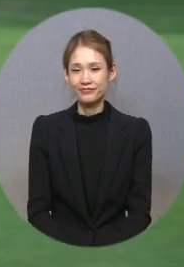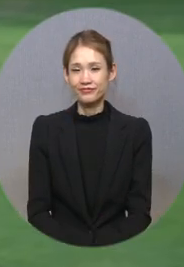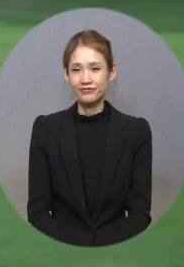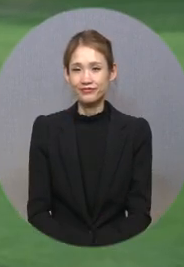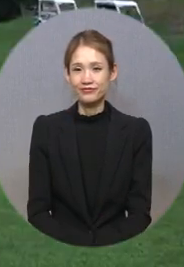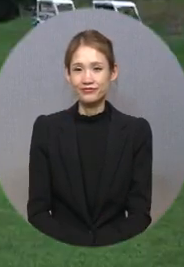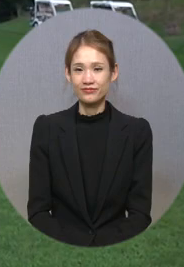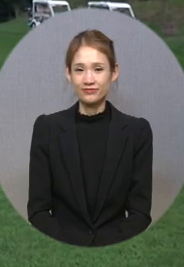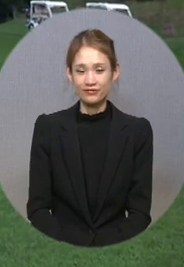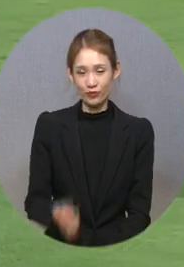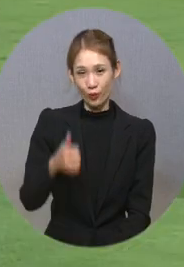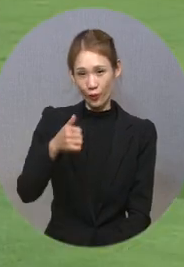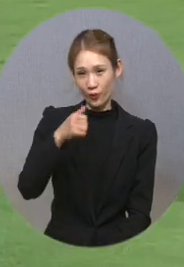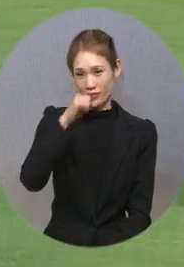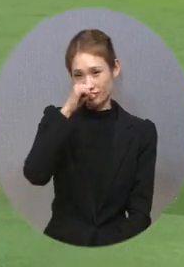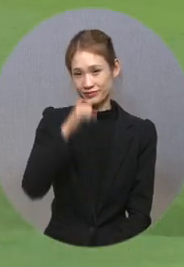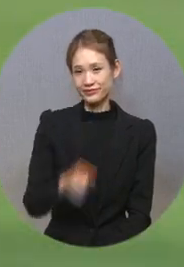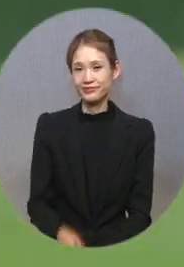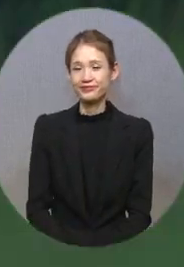샷!